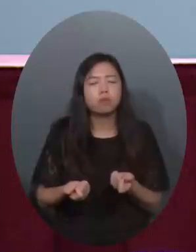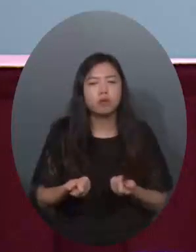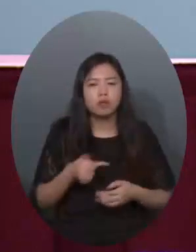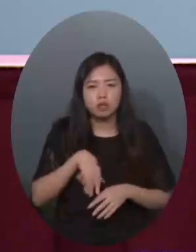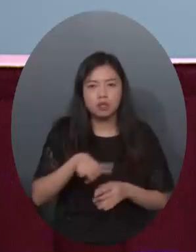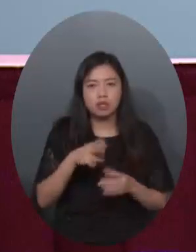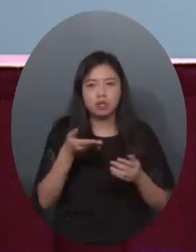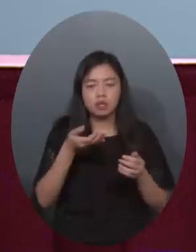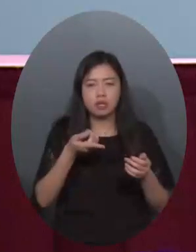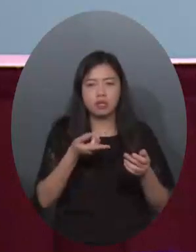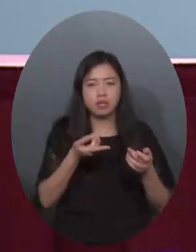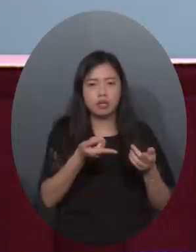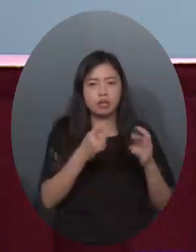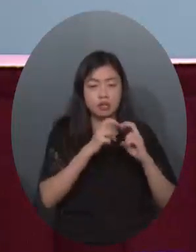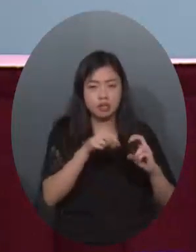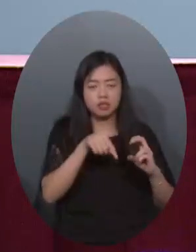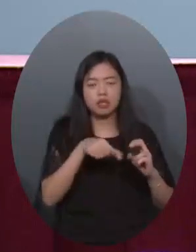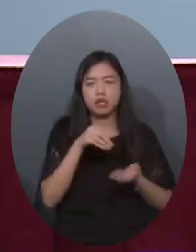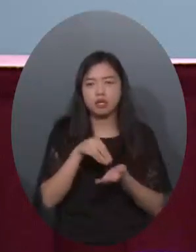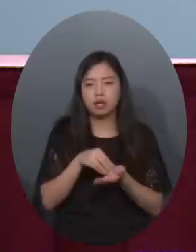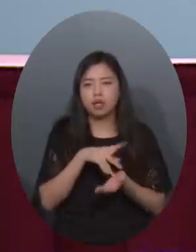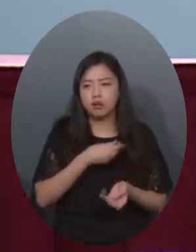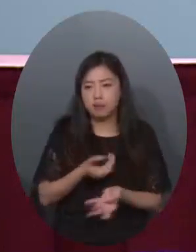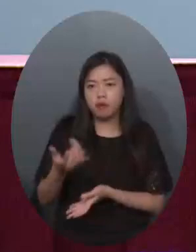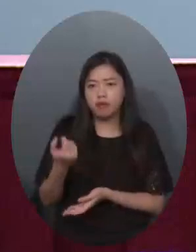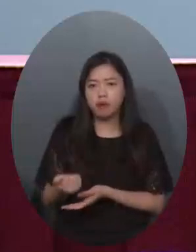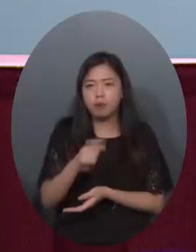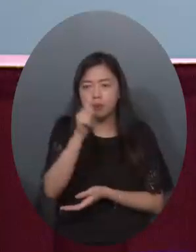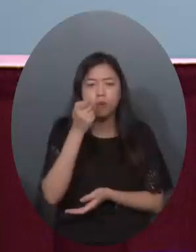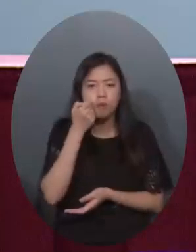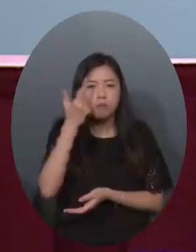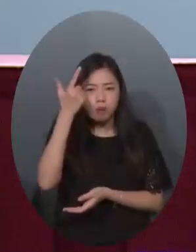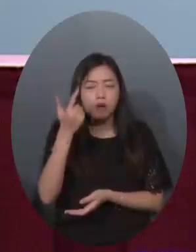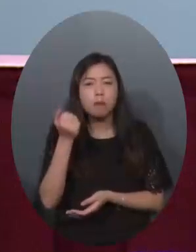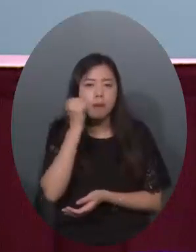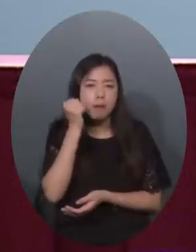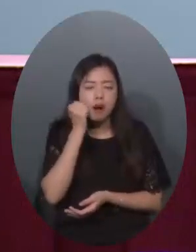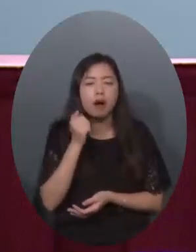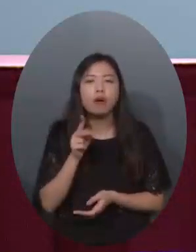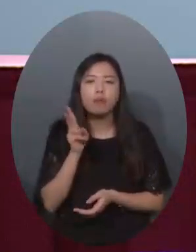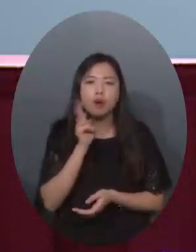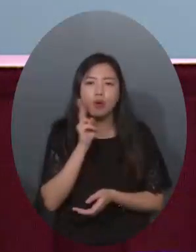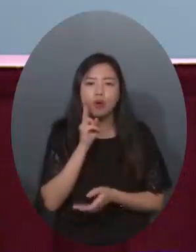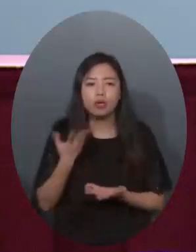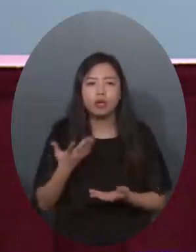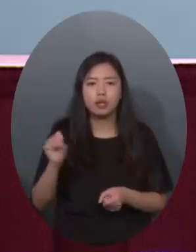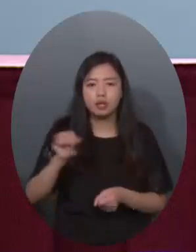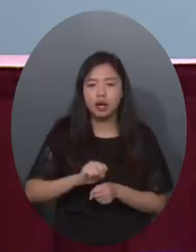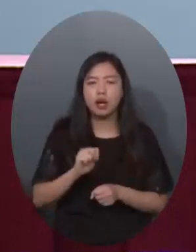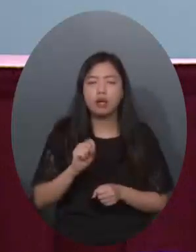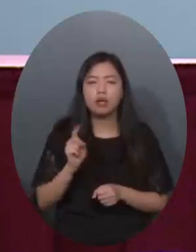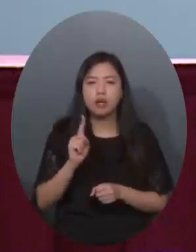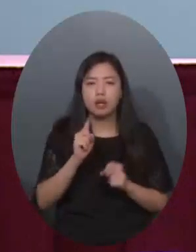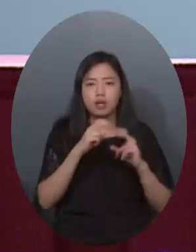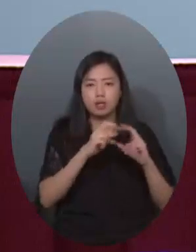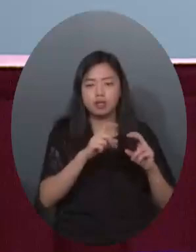這個車站裡面一定要有些事是方便上了年紀 的搭客，例如我們現在已經開始在車